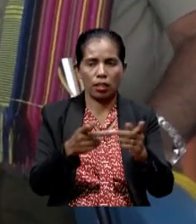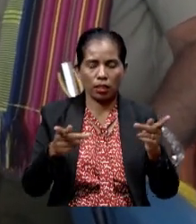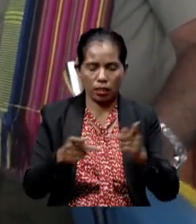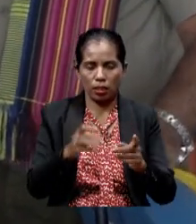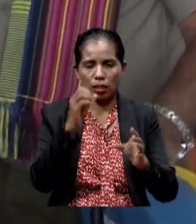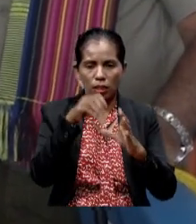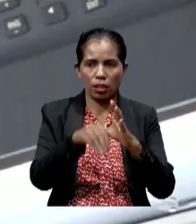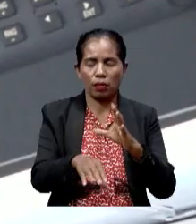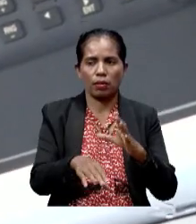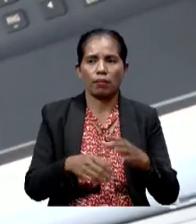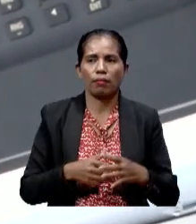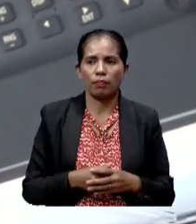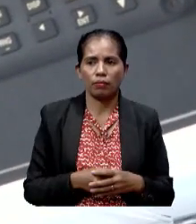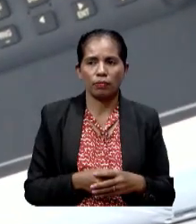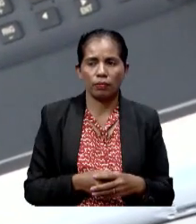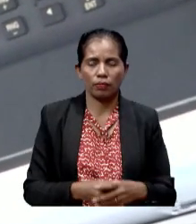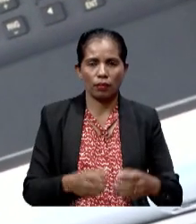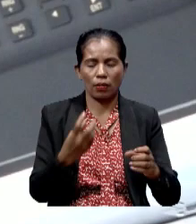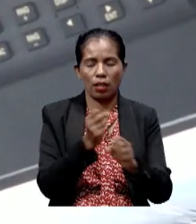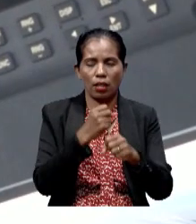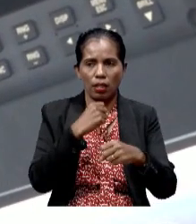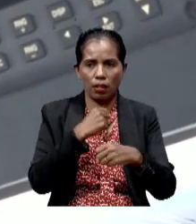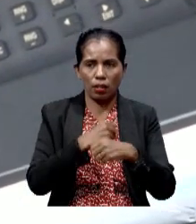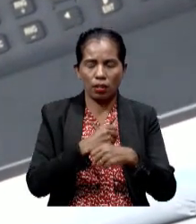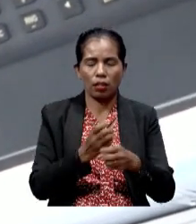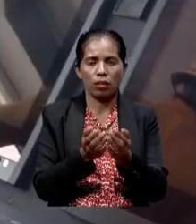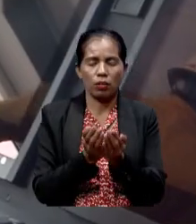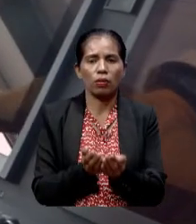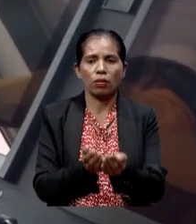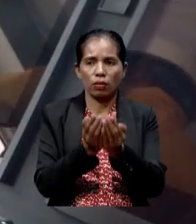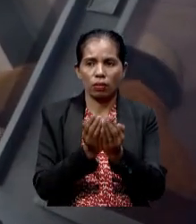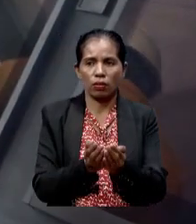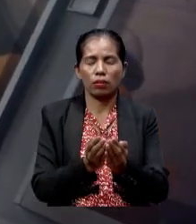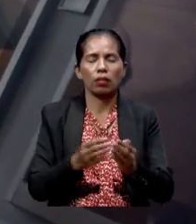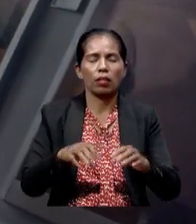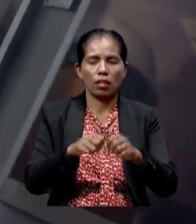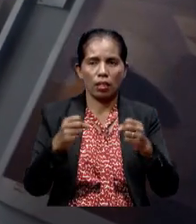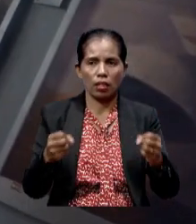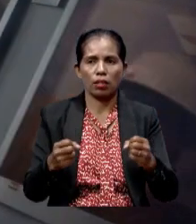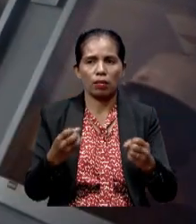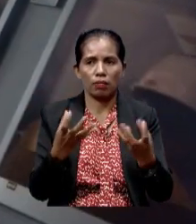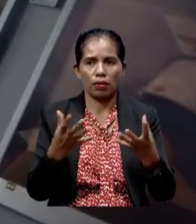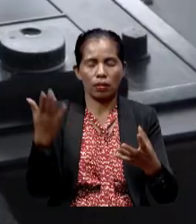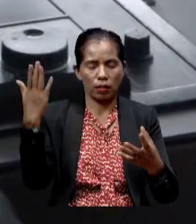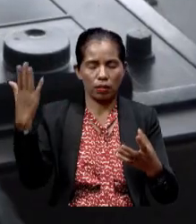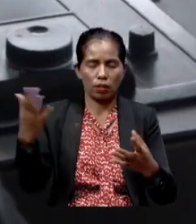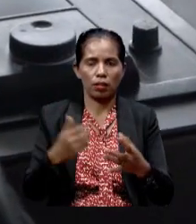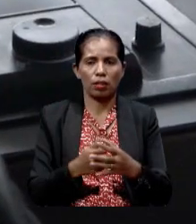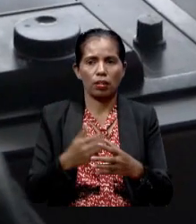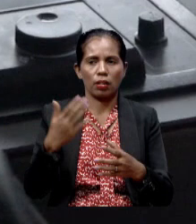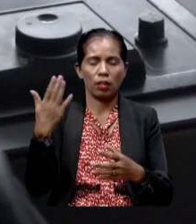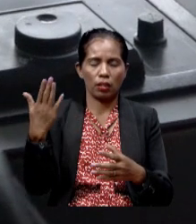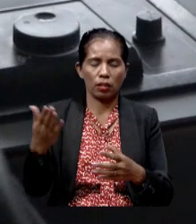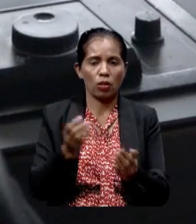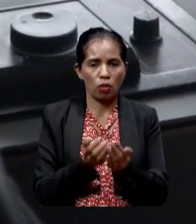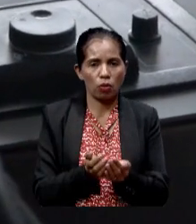ba kalangnian. Situasi sirne mak resulta Ro Berling Ramelau hetan insiden ti bebek iha portu kita hara mahata